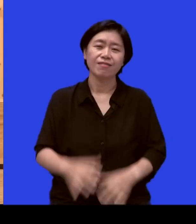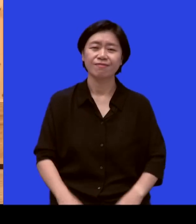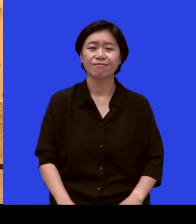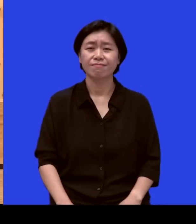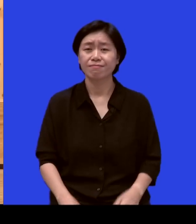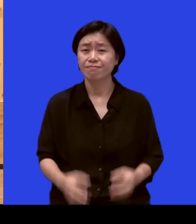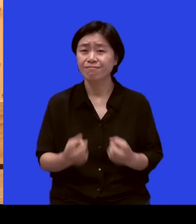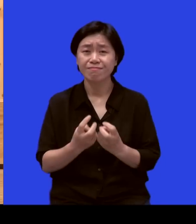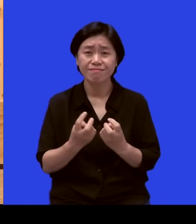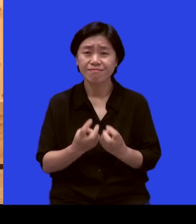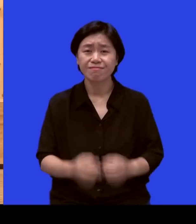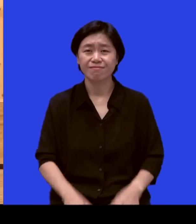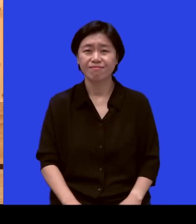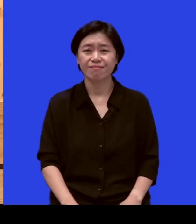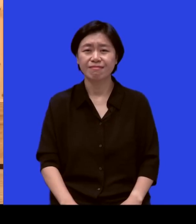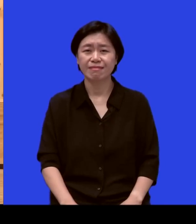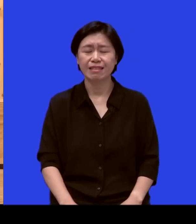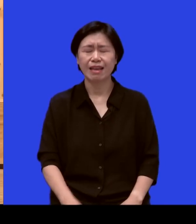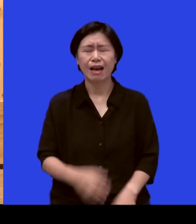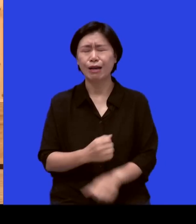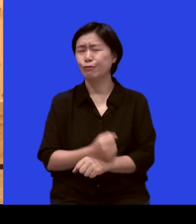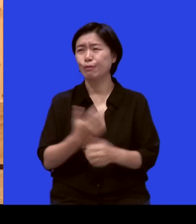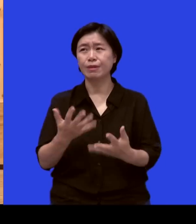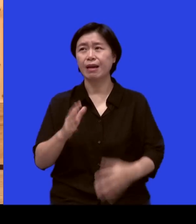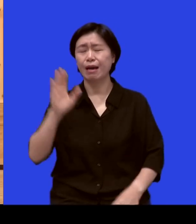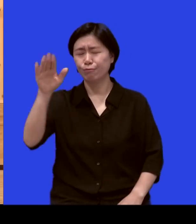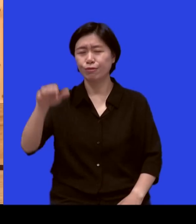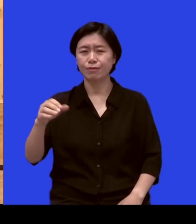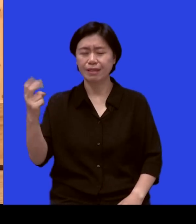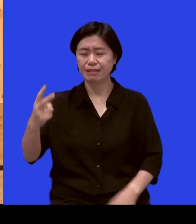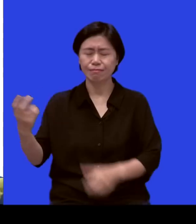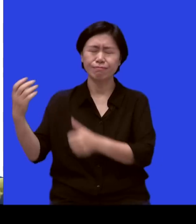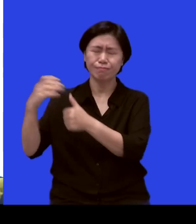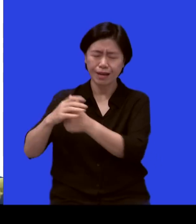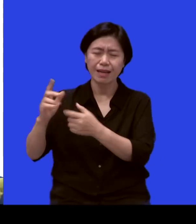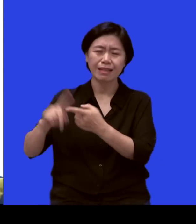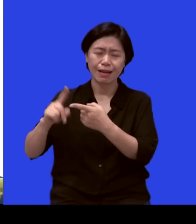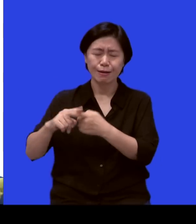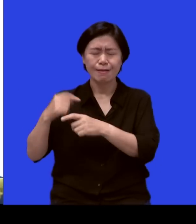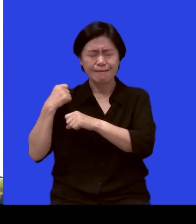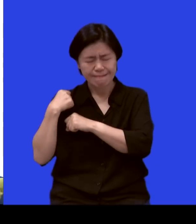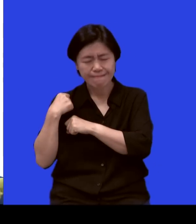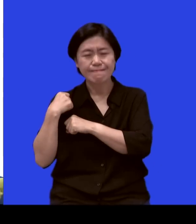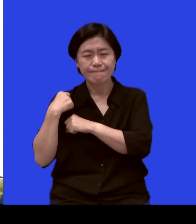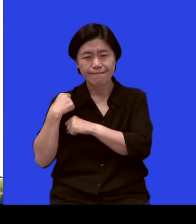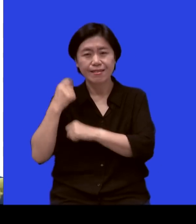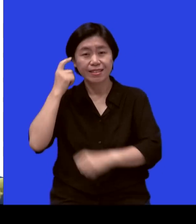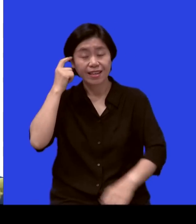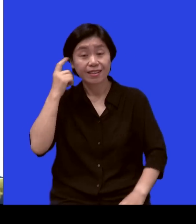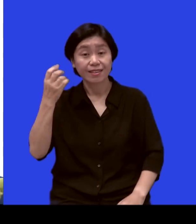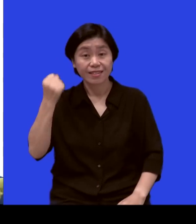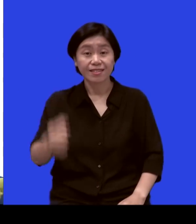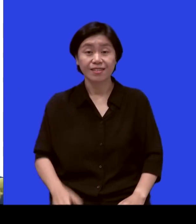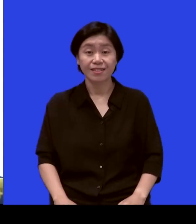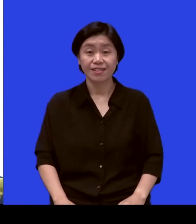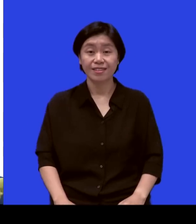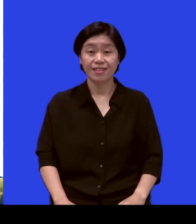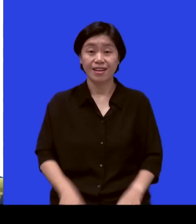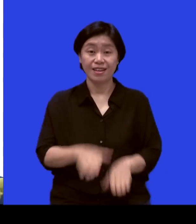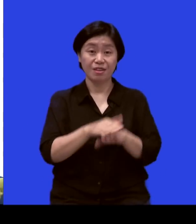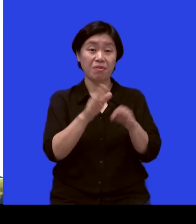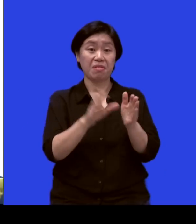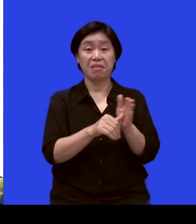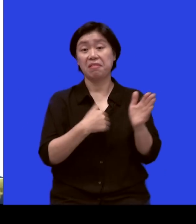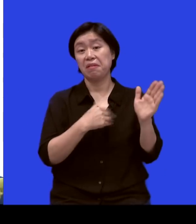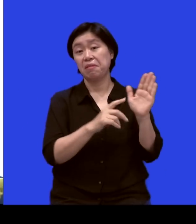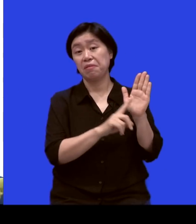그렇죠. 그래서 이제 또 끝났다. 이제 앞으로 가자. 그래서 이제 주일 예배 드리면서 예. 광고를